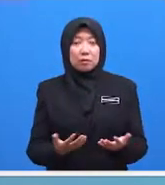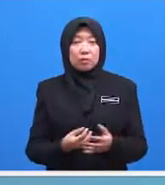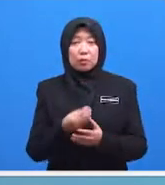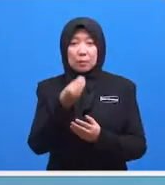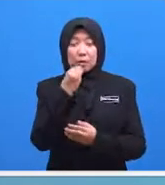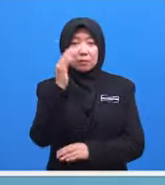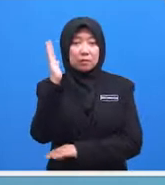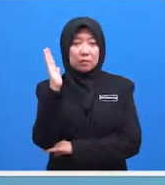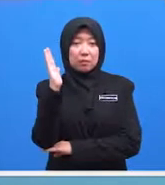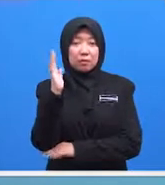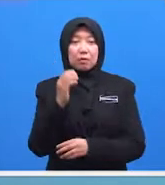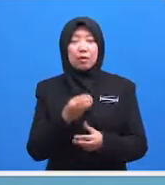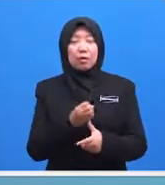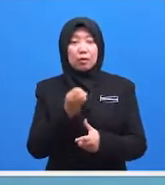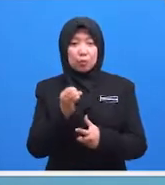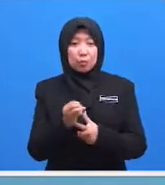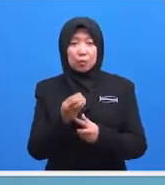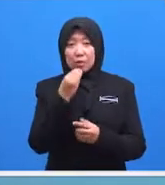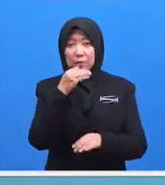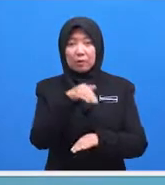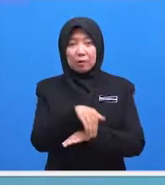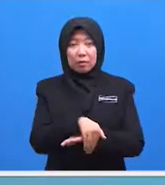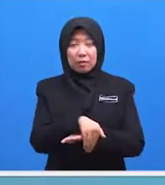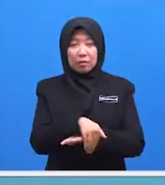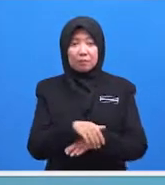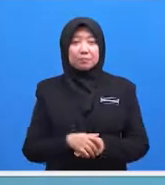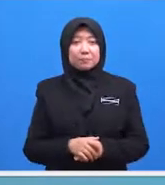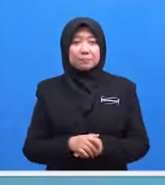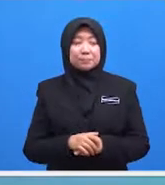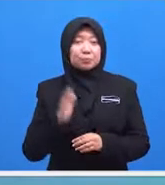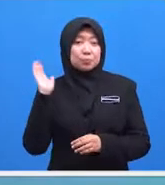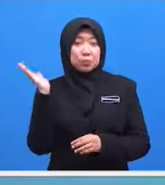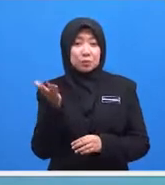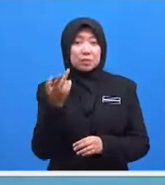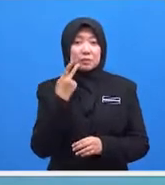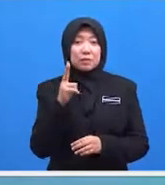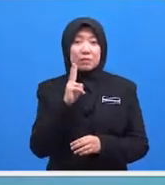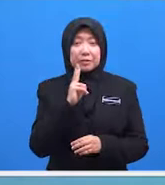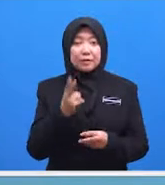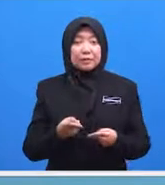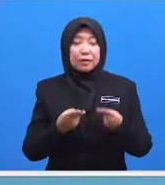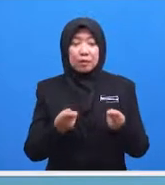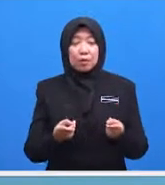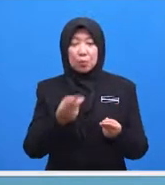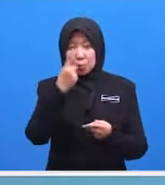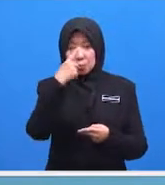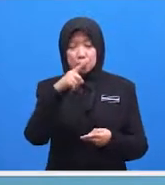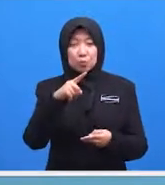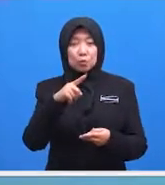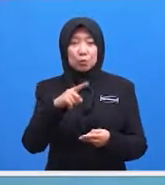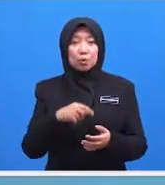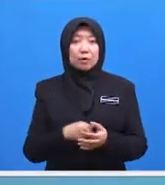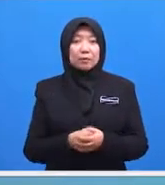hari atau makan malam. Pembuka selera dihidangkan bagi merangsang selera